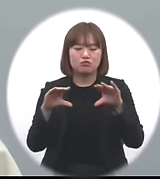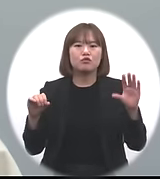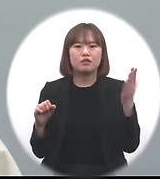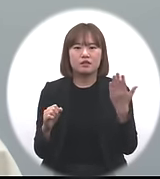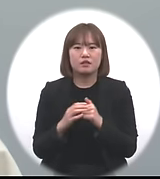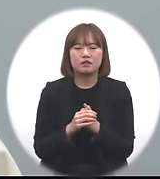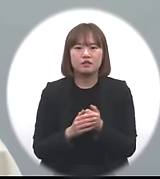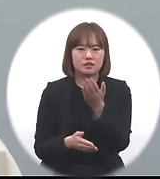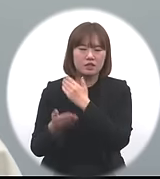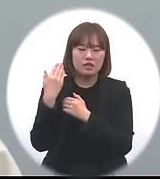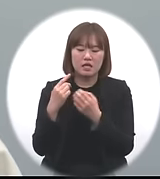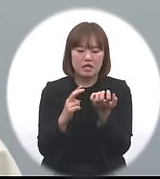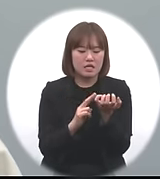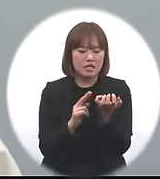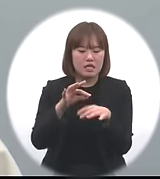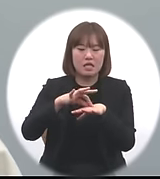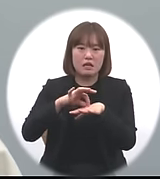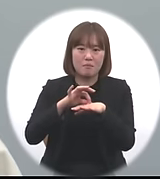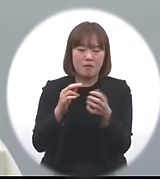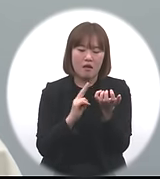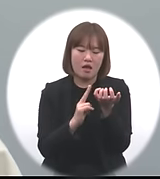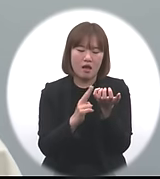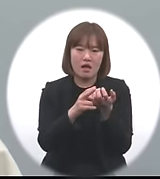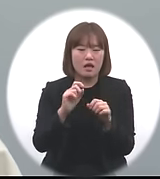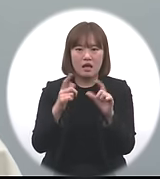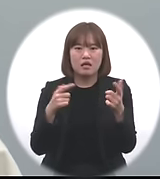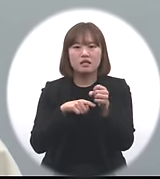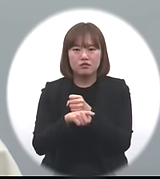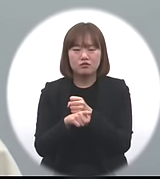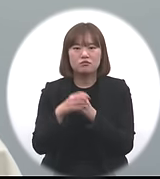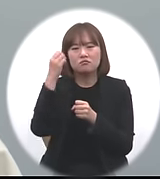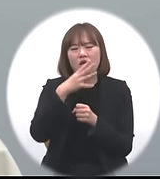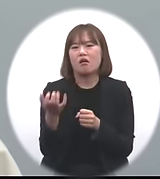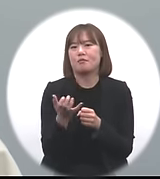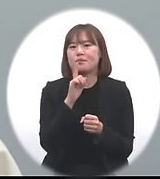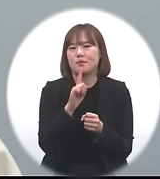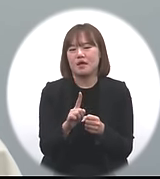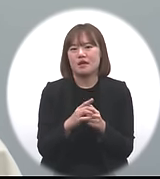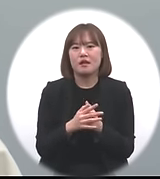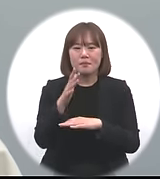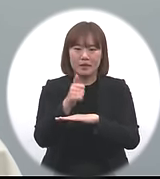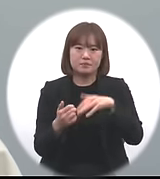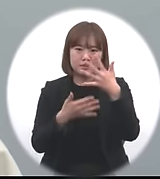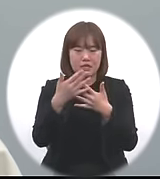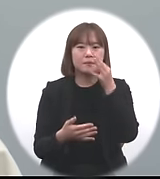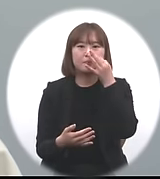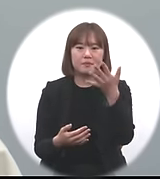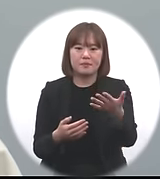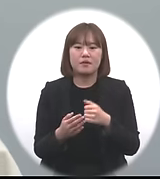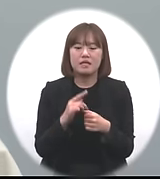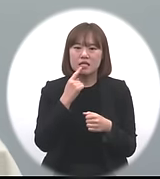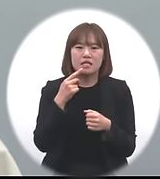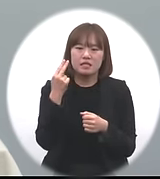칫솔이 부드러워야 되죠. 그동안에 왜 우린 잇몸을 안 닦았을까요? 칫솔이 잘못돼서 그런 것도 있습니다. 살에다만 아팠거든요. 자, 마지막